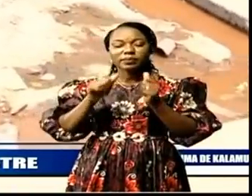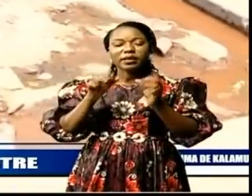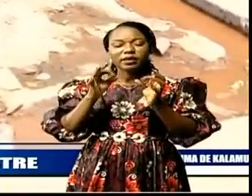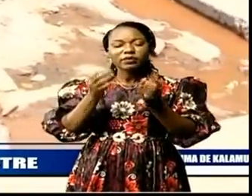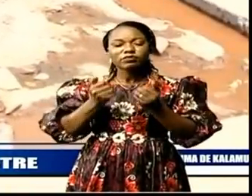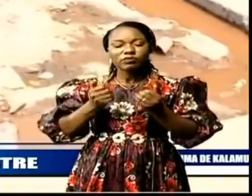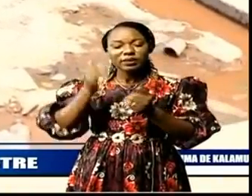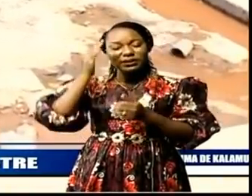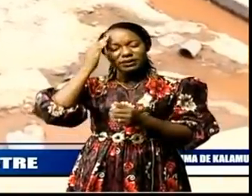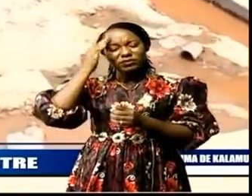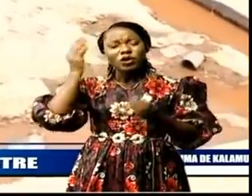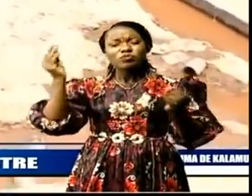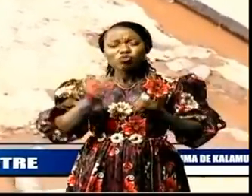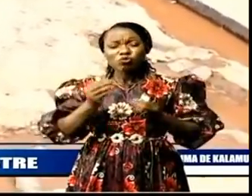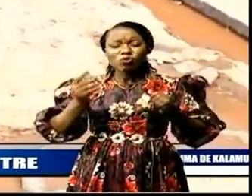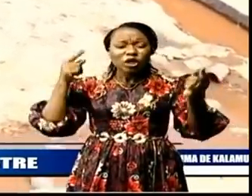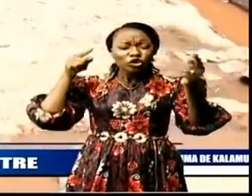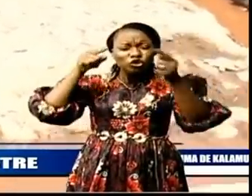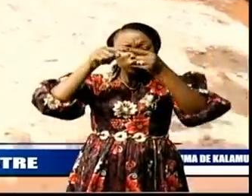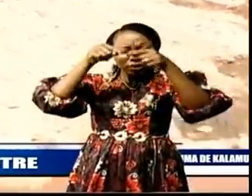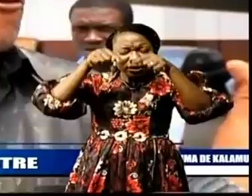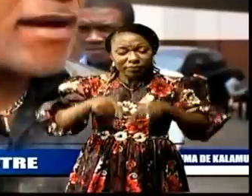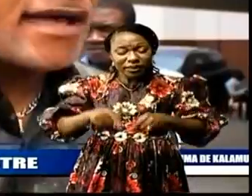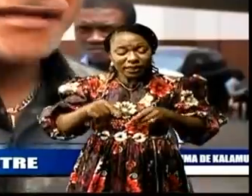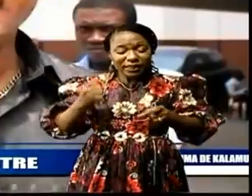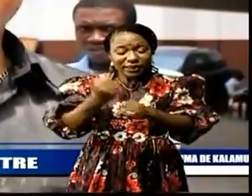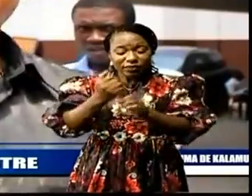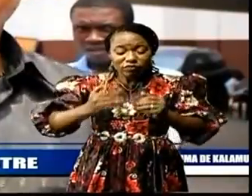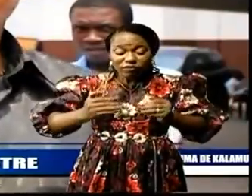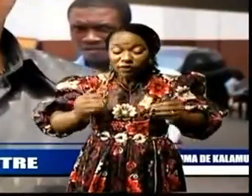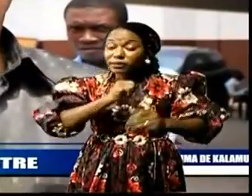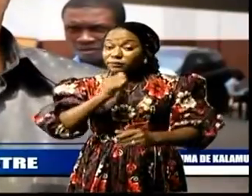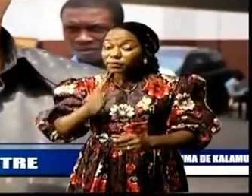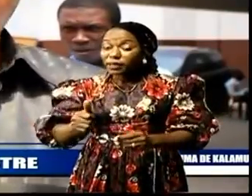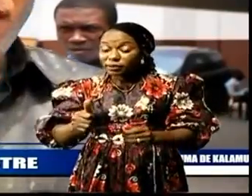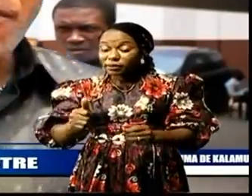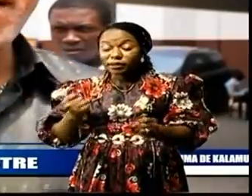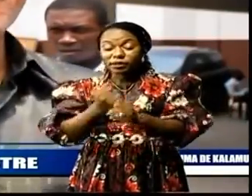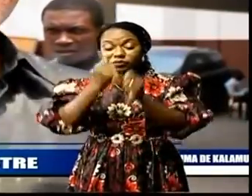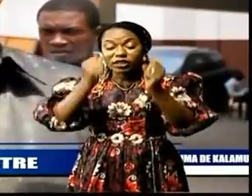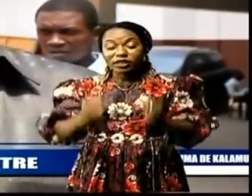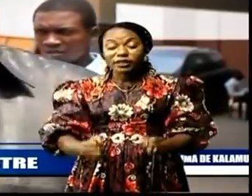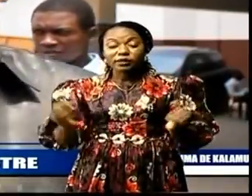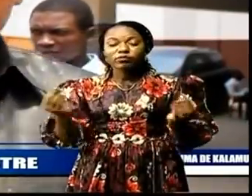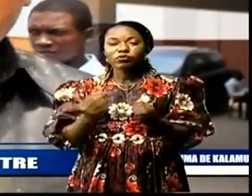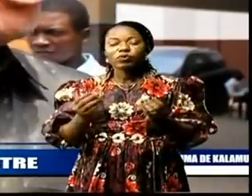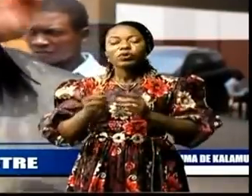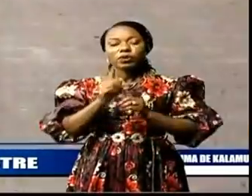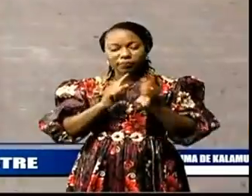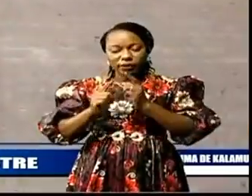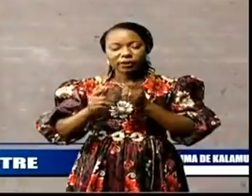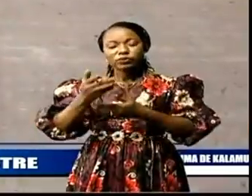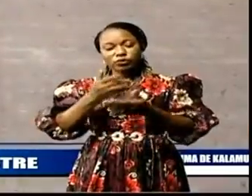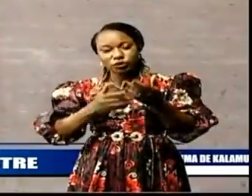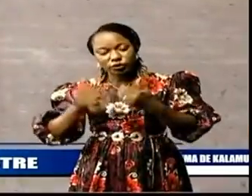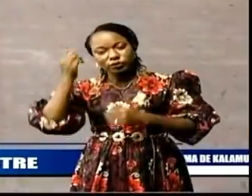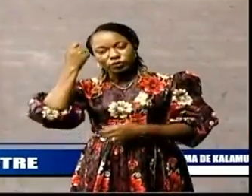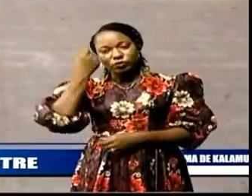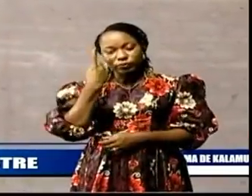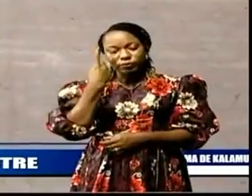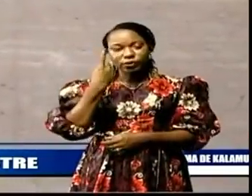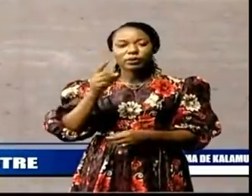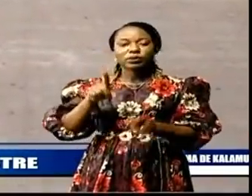savoir pourquoi est-ce que les travaux n'avançaient pas. Et on a parlé très bien, ils ont compris et puis ils sont